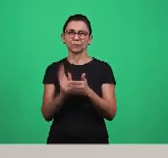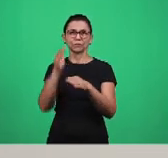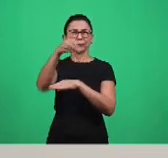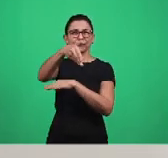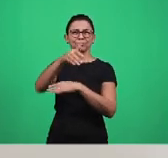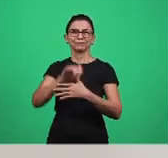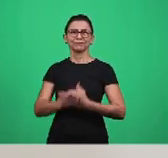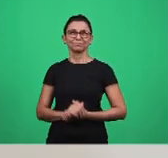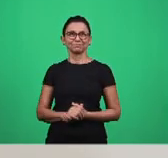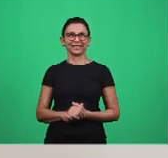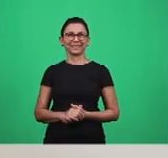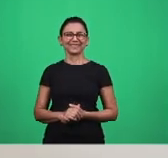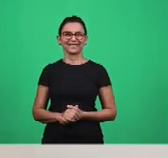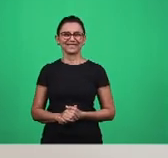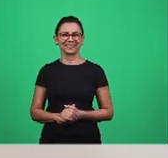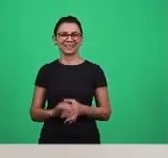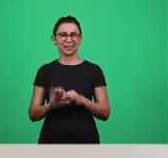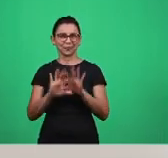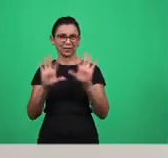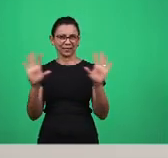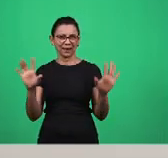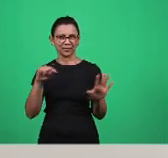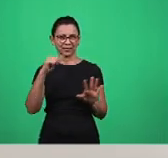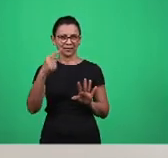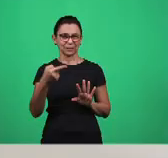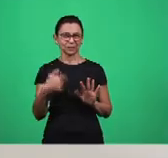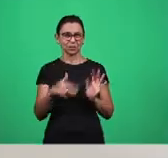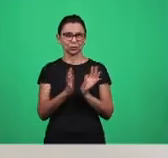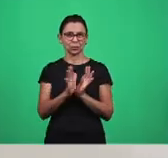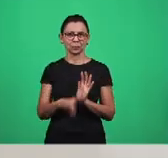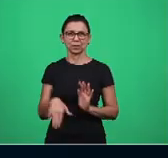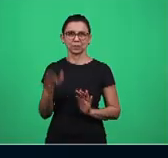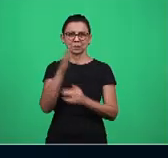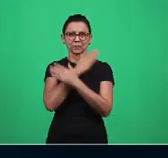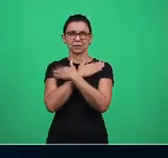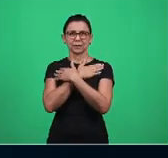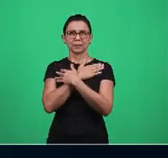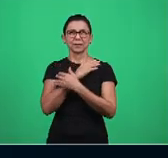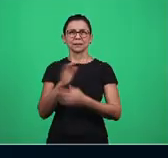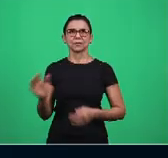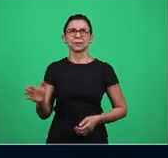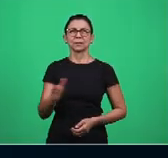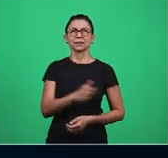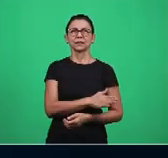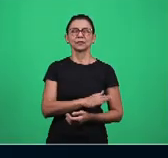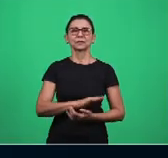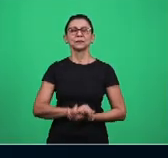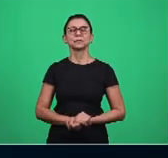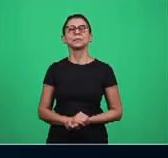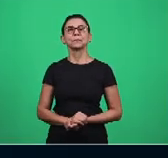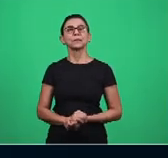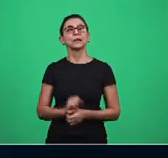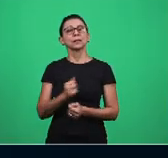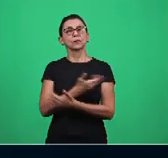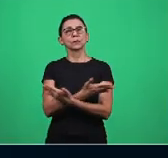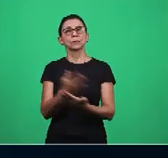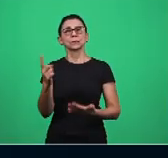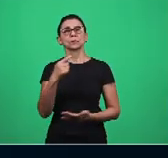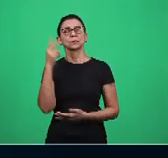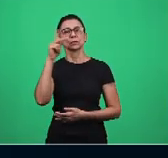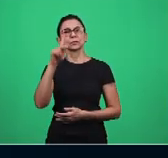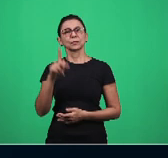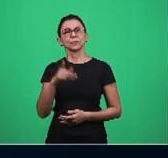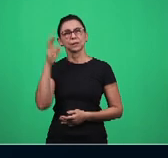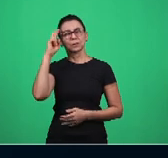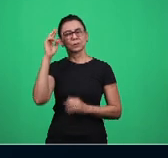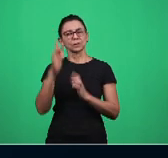Pardonnez-moi. Mes frères et sœurs, je salue à tous. Merci beaucoup, Pasteur Jodetti. On va répondre à la question qui a été formulée